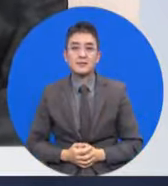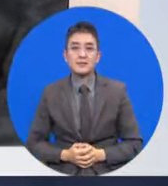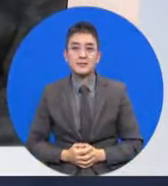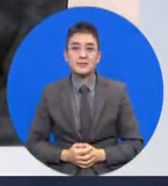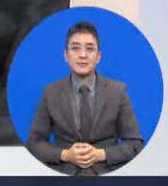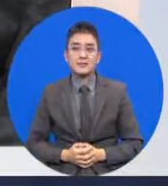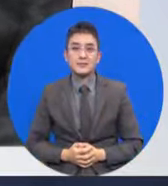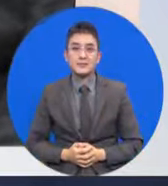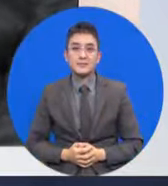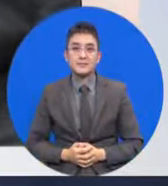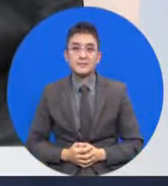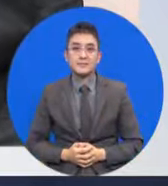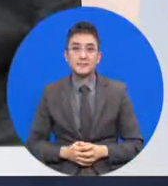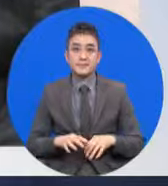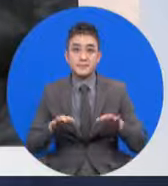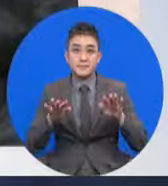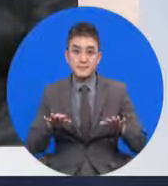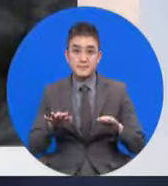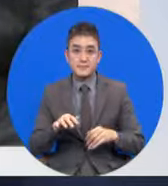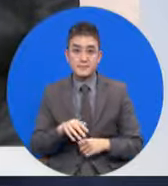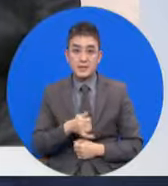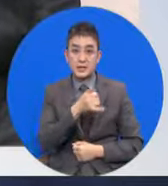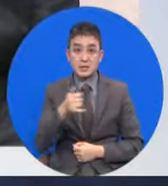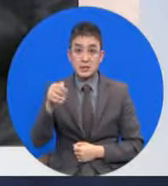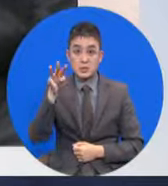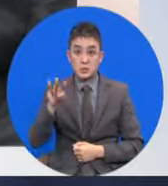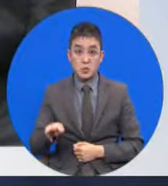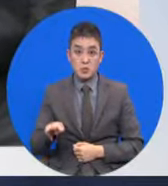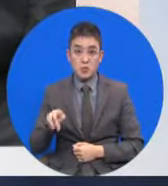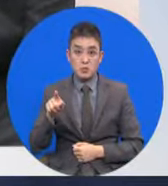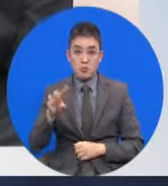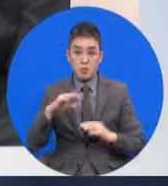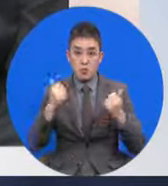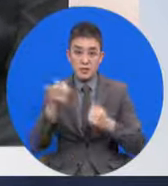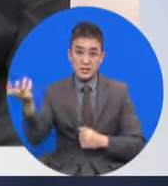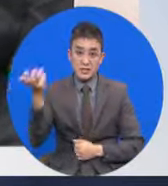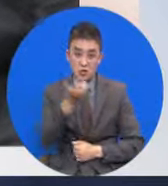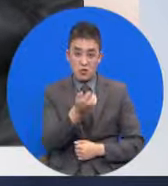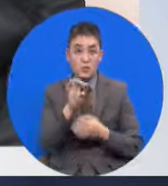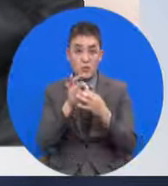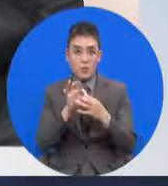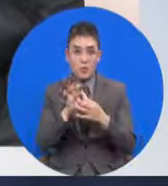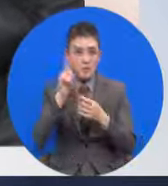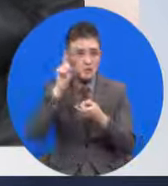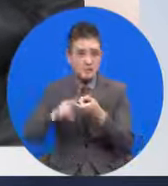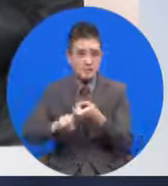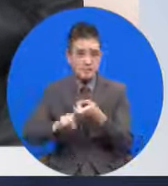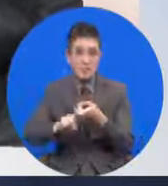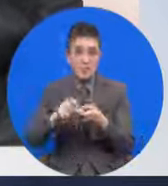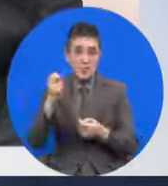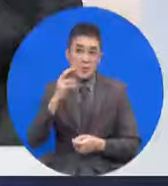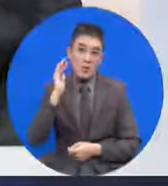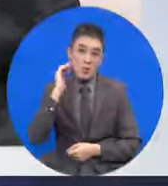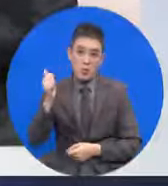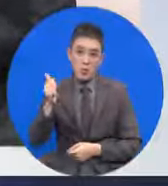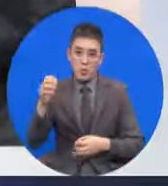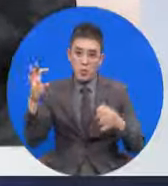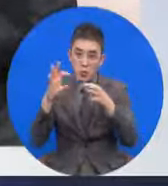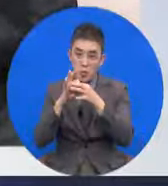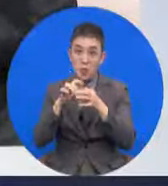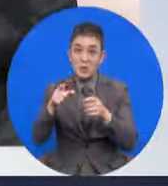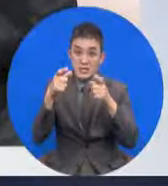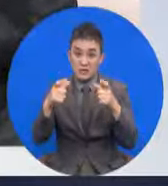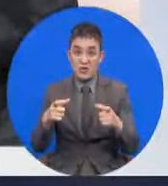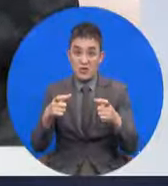이번 세종시 이전이라고 하는 그런 부분들이 있어서 더 관심이 있고 또 대통령과 연관된 지역이라고